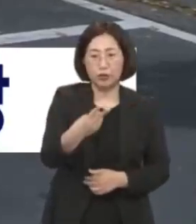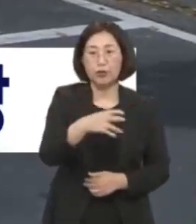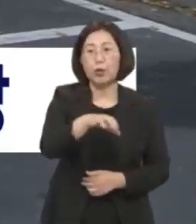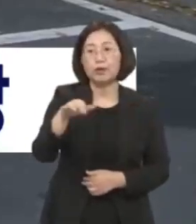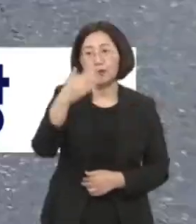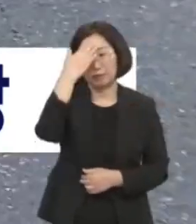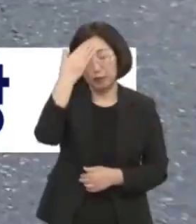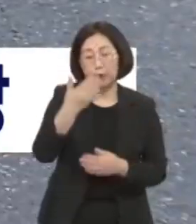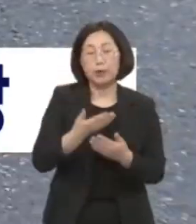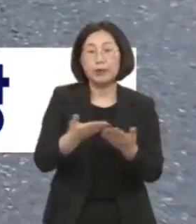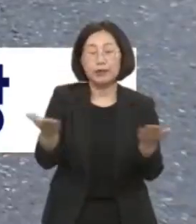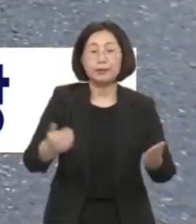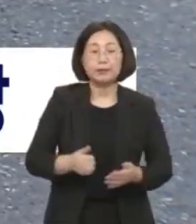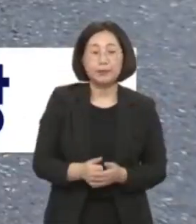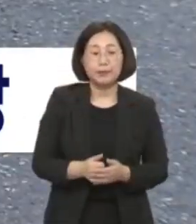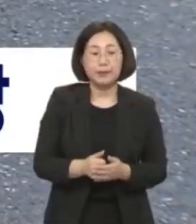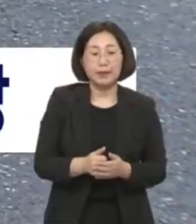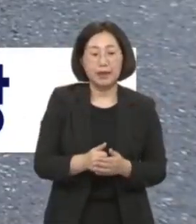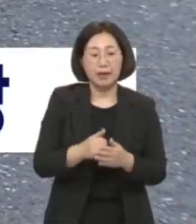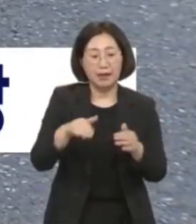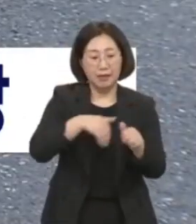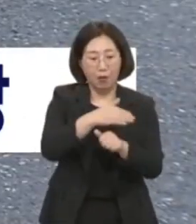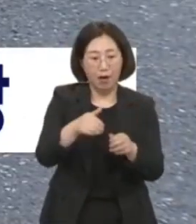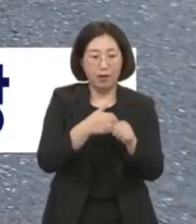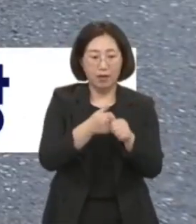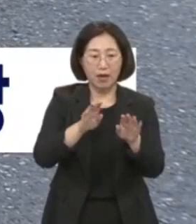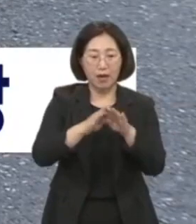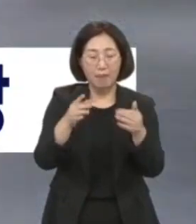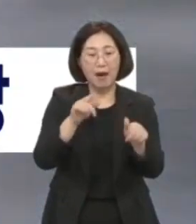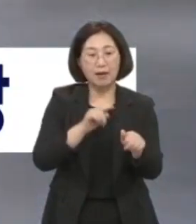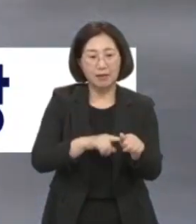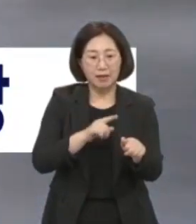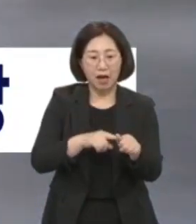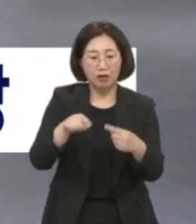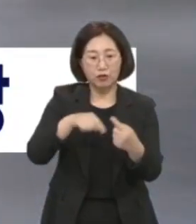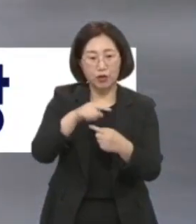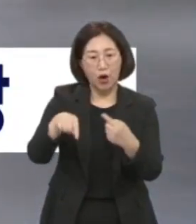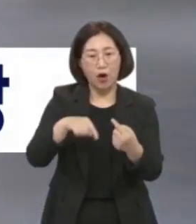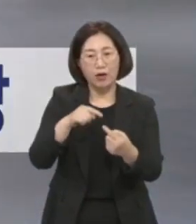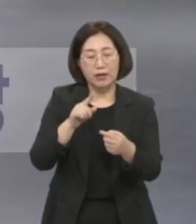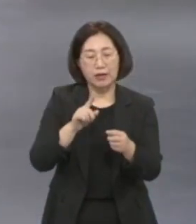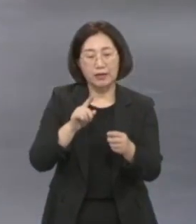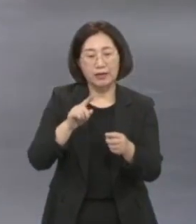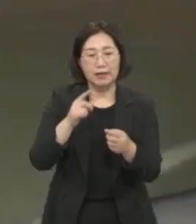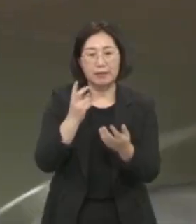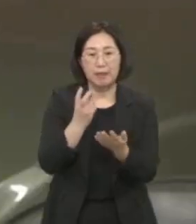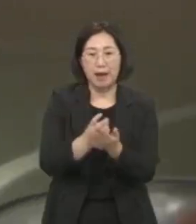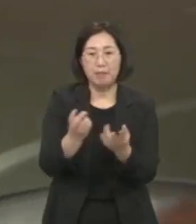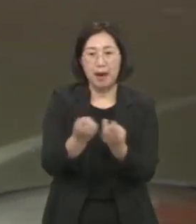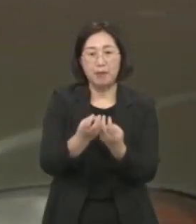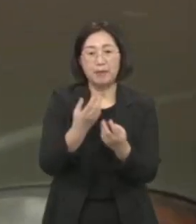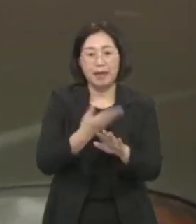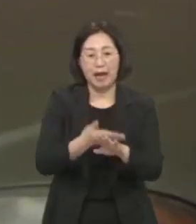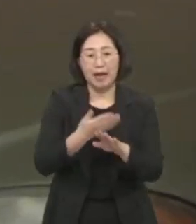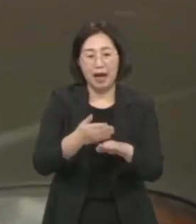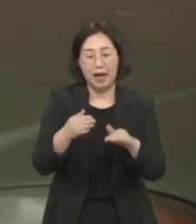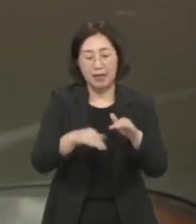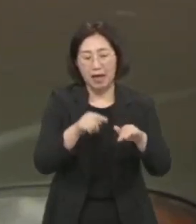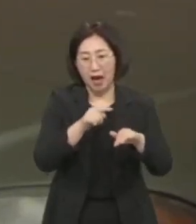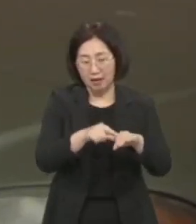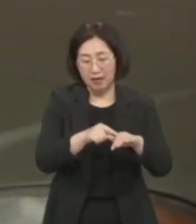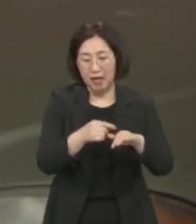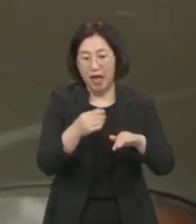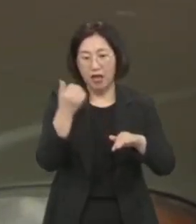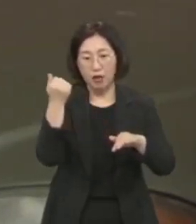개방합니다 학교와 기관 상황에 따라 개방 시간 등 운영 현황이 달라 주차장 이용자는 차량의 비상연락처를 남기고